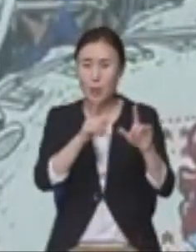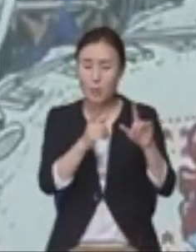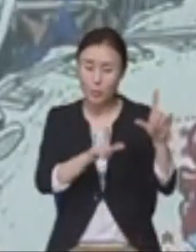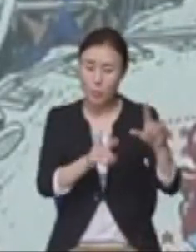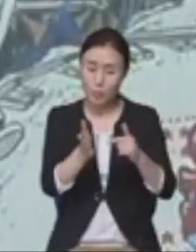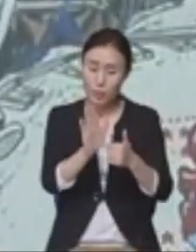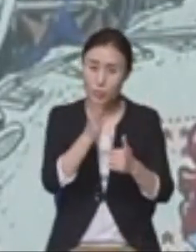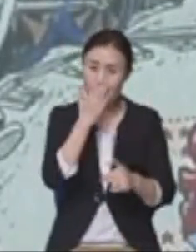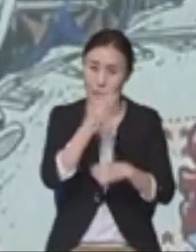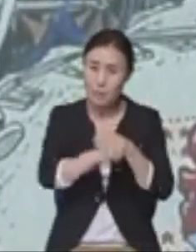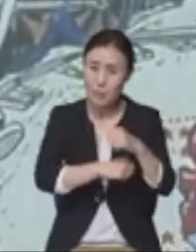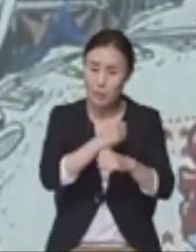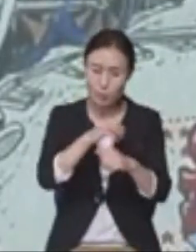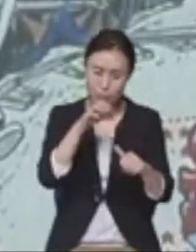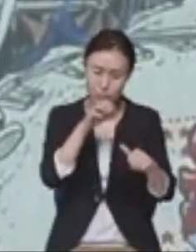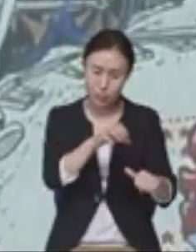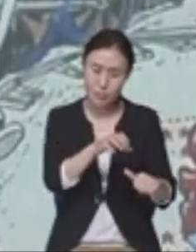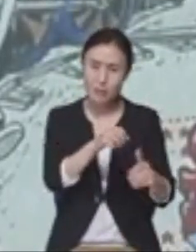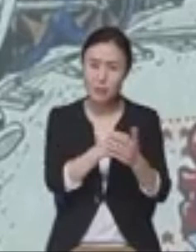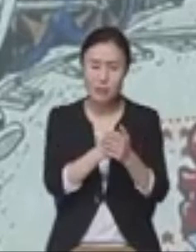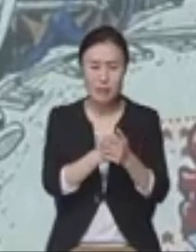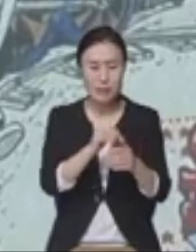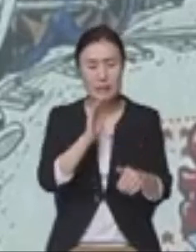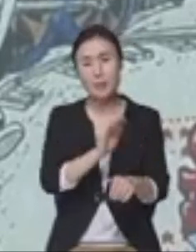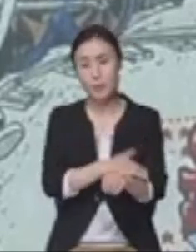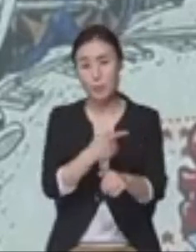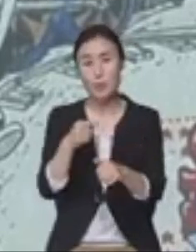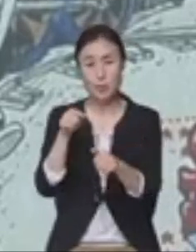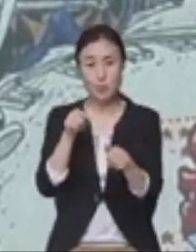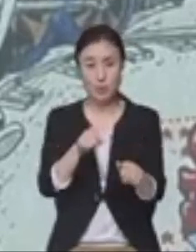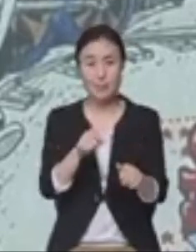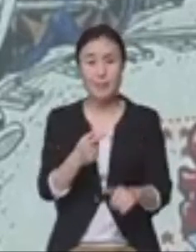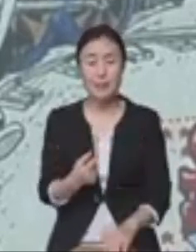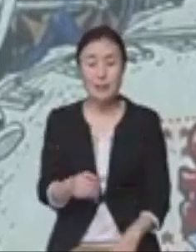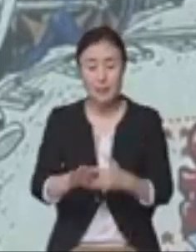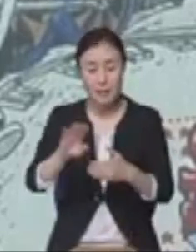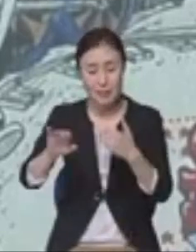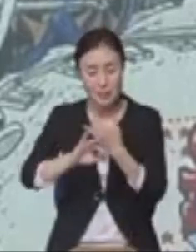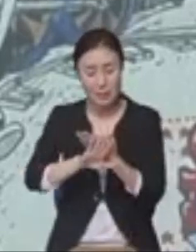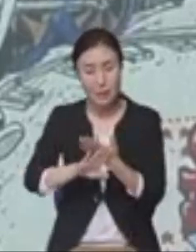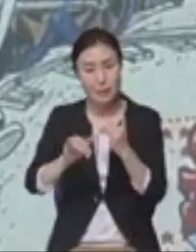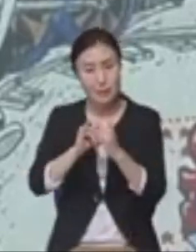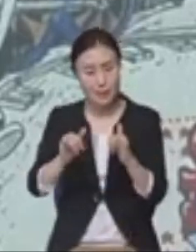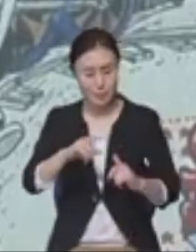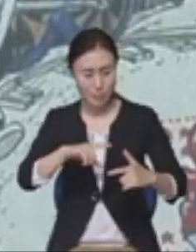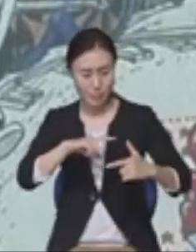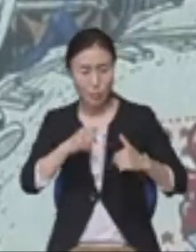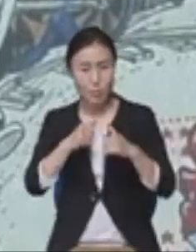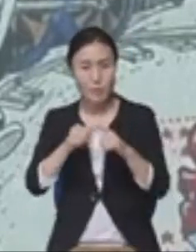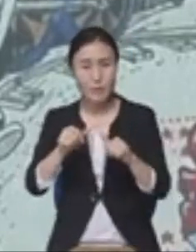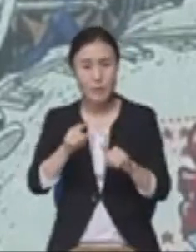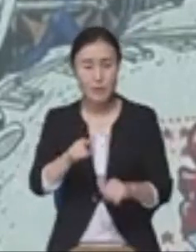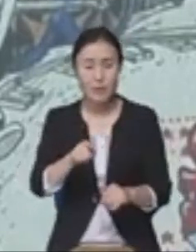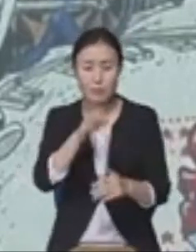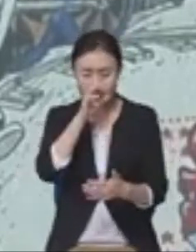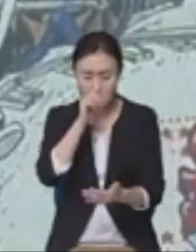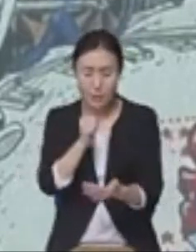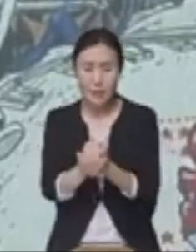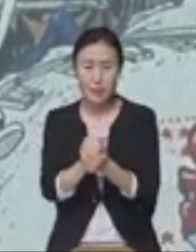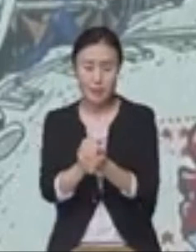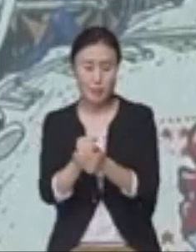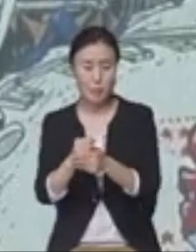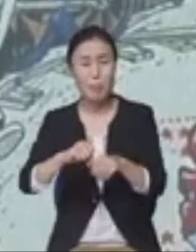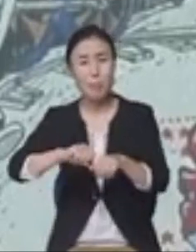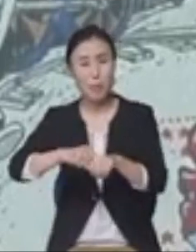자유를 침해하는 부당한 조치라고 답했습니다 타인의 명예를 훼손한 작품에 대한 정당한 조치라는